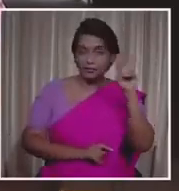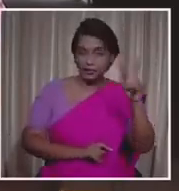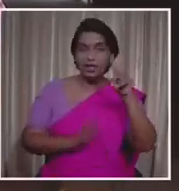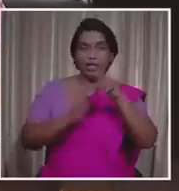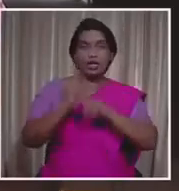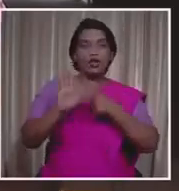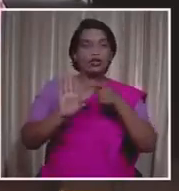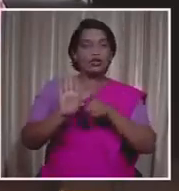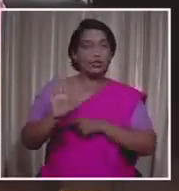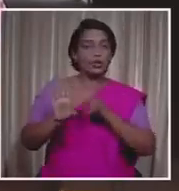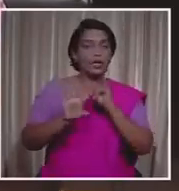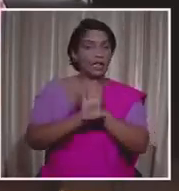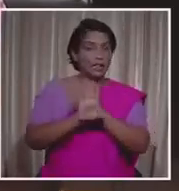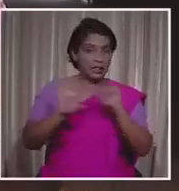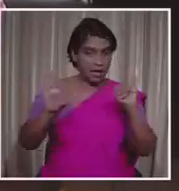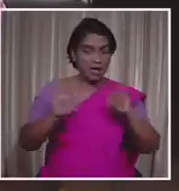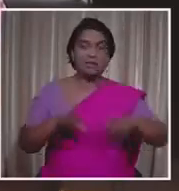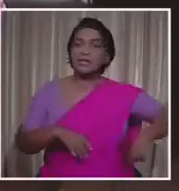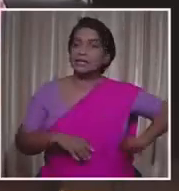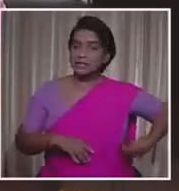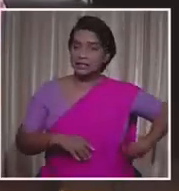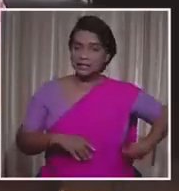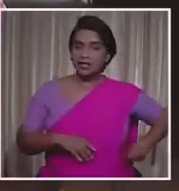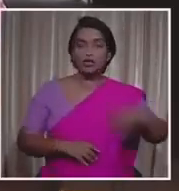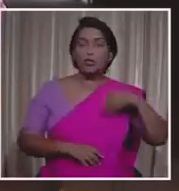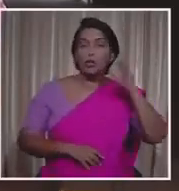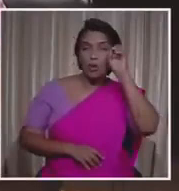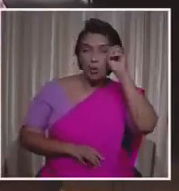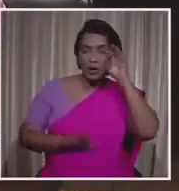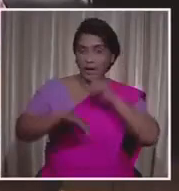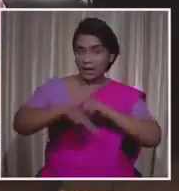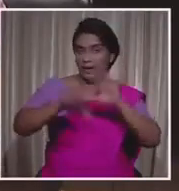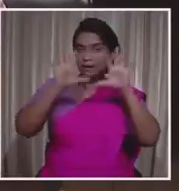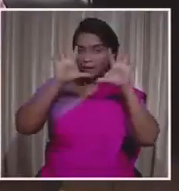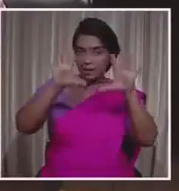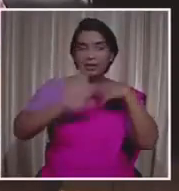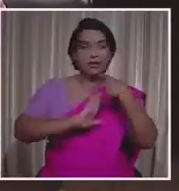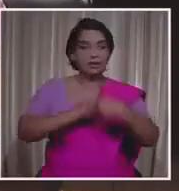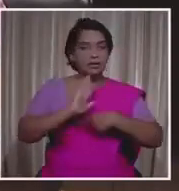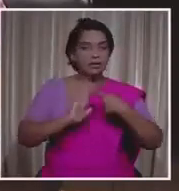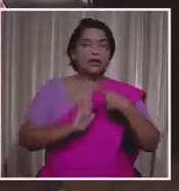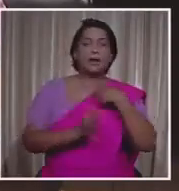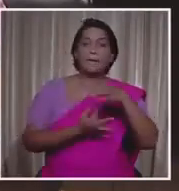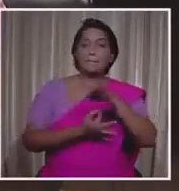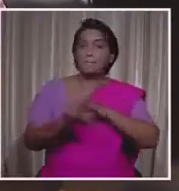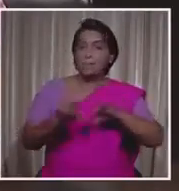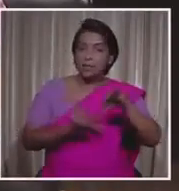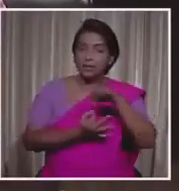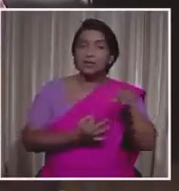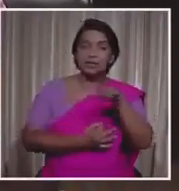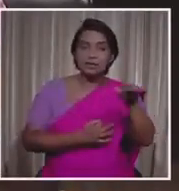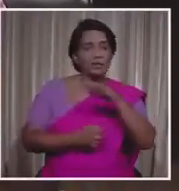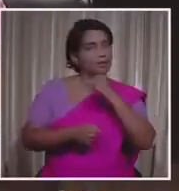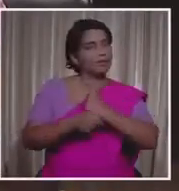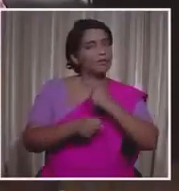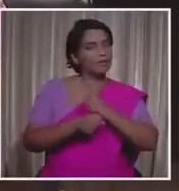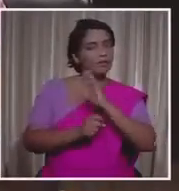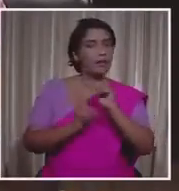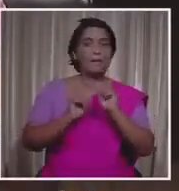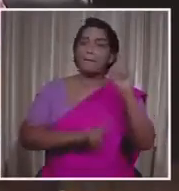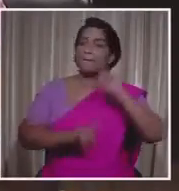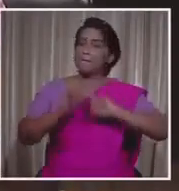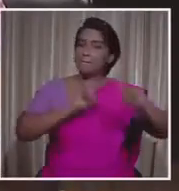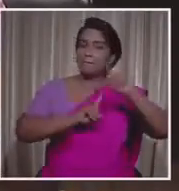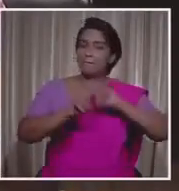ජූලි 16 වැනි සෙනසුරාදා පූර්ව භාග 10ට ශ්‍රී ලංකා ප්‍රජාතාන්ත්‍රික සමාජවාදී ජනරජයේ